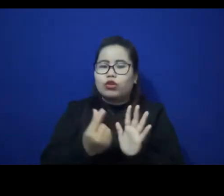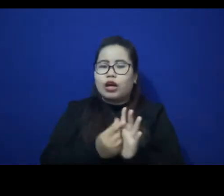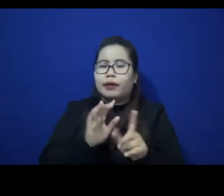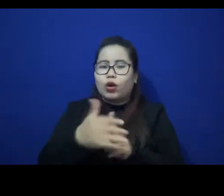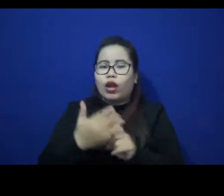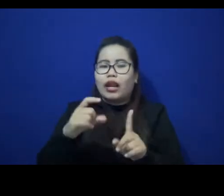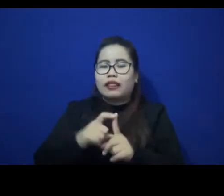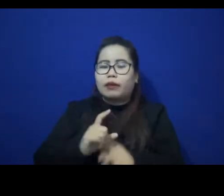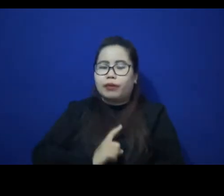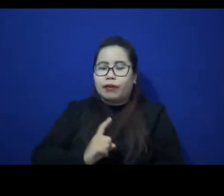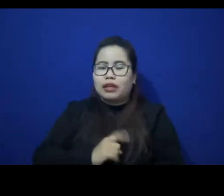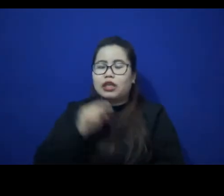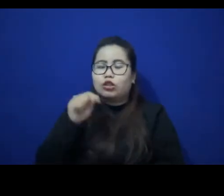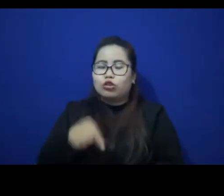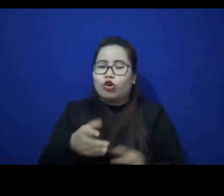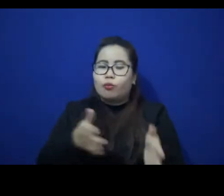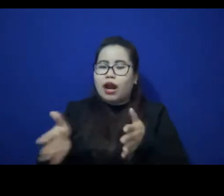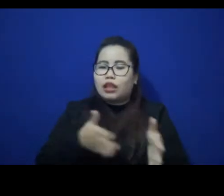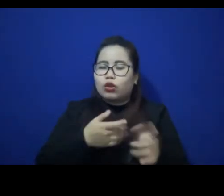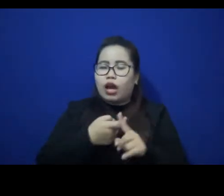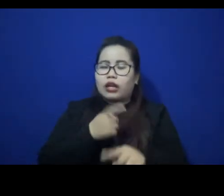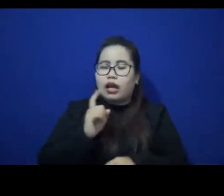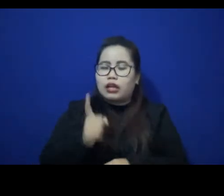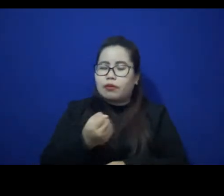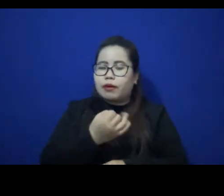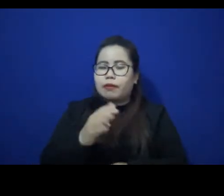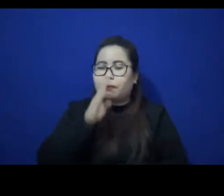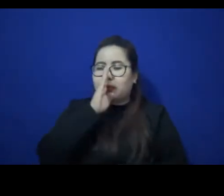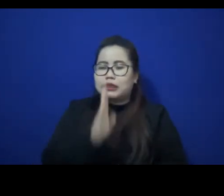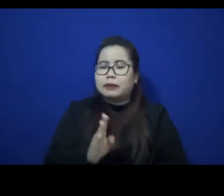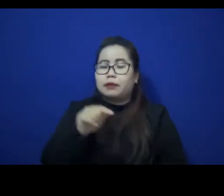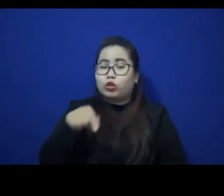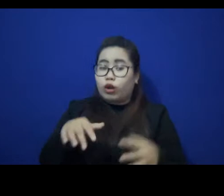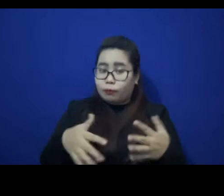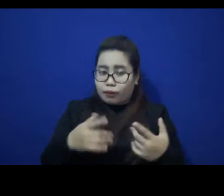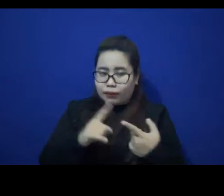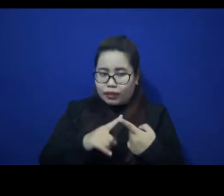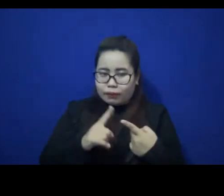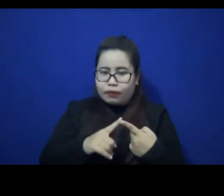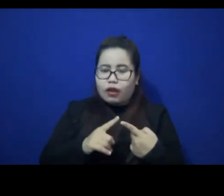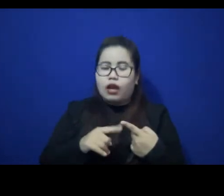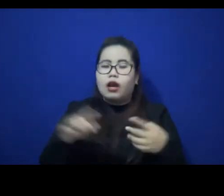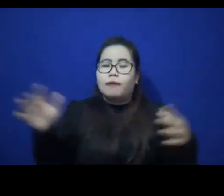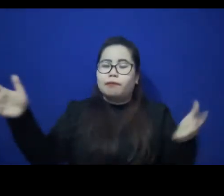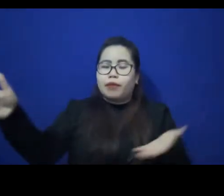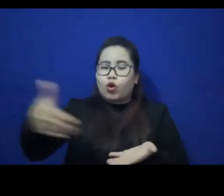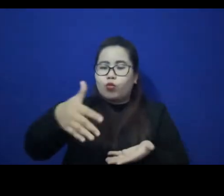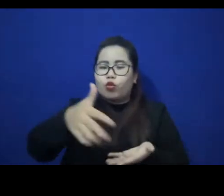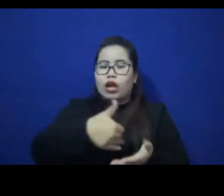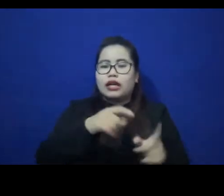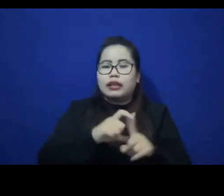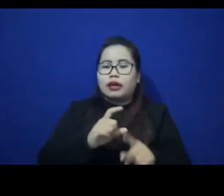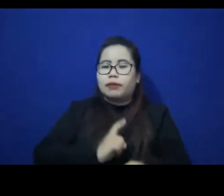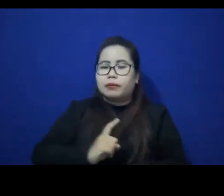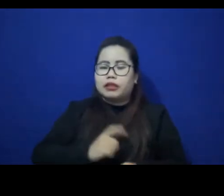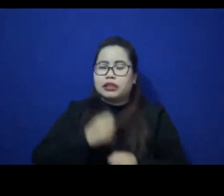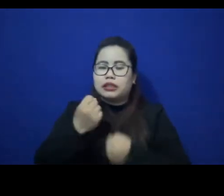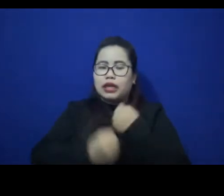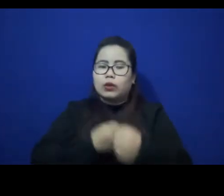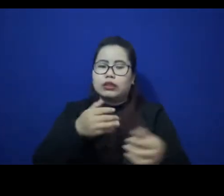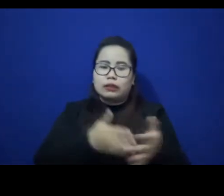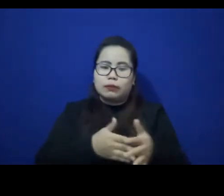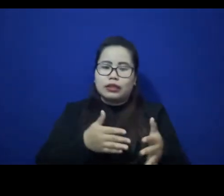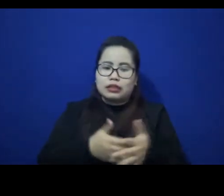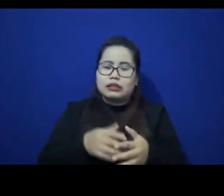itu sendiri mengatur beberapa prinsip yakni pertama pengumpulan data pribadi dilakukan secara terbatas